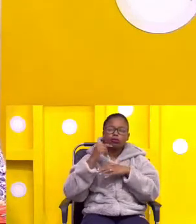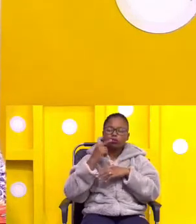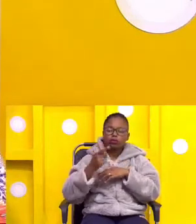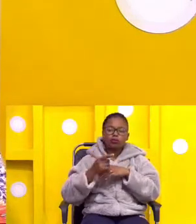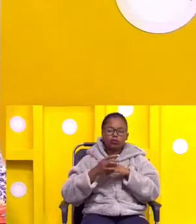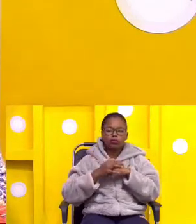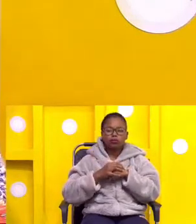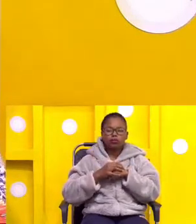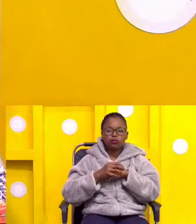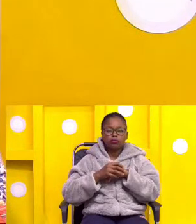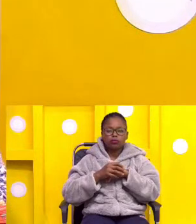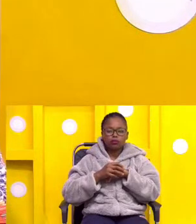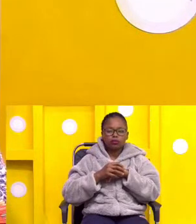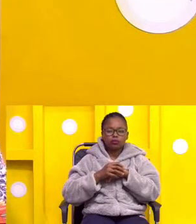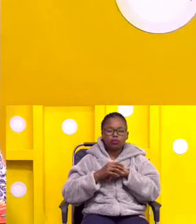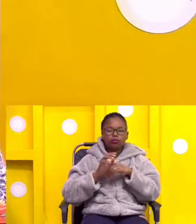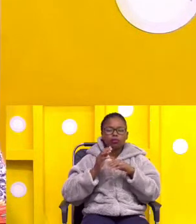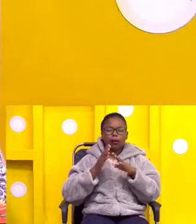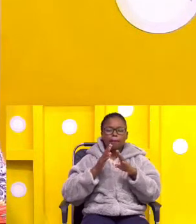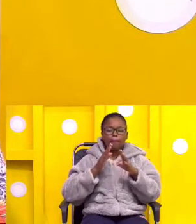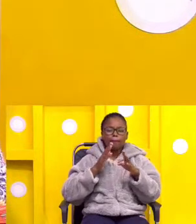ciana hakuhe ningiite